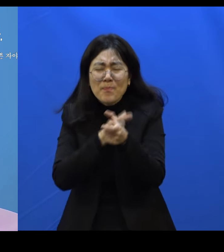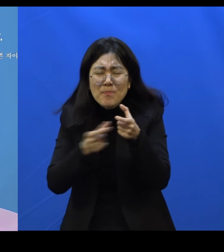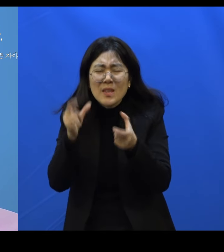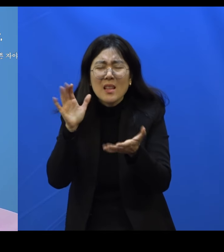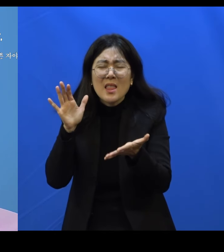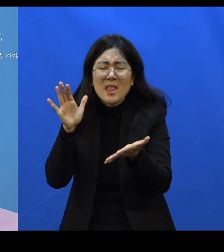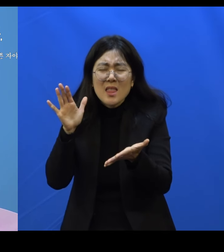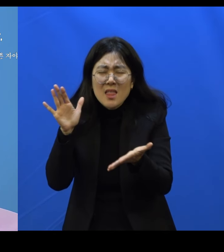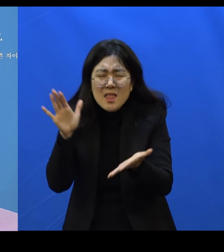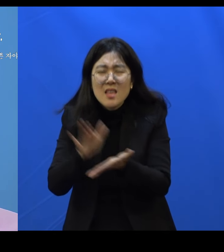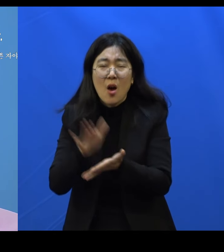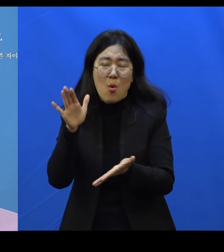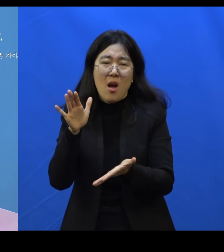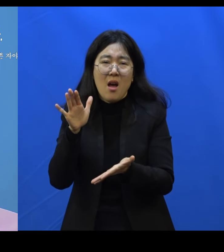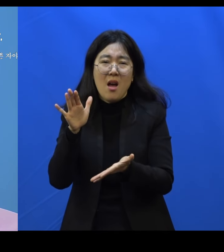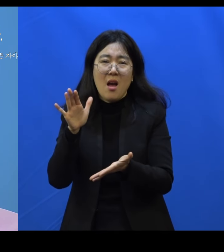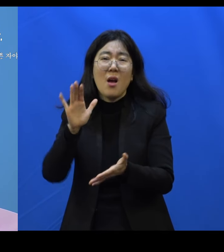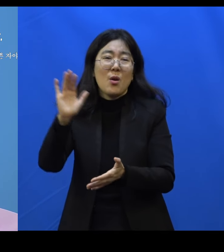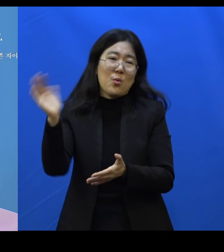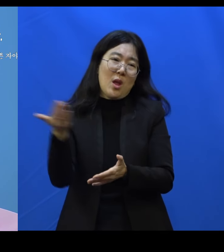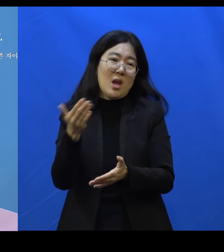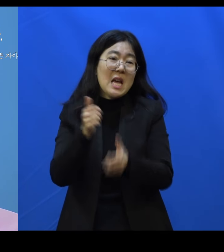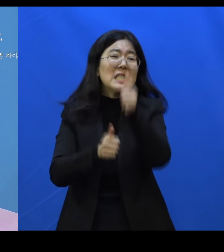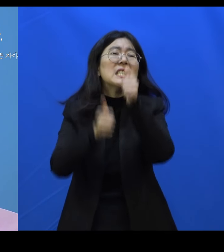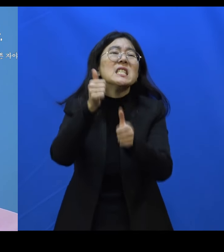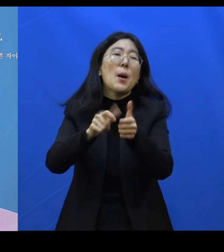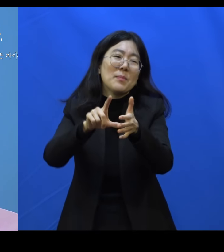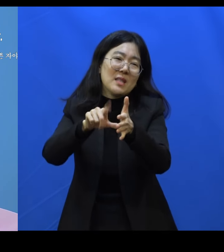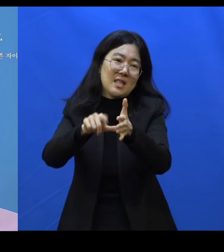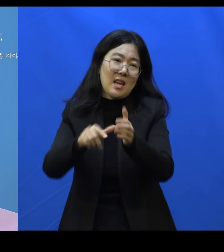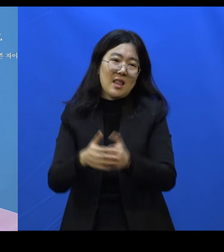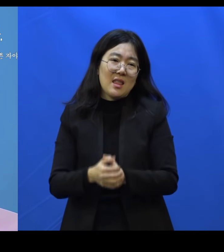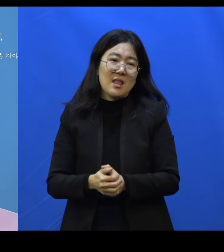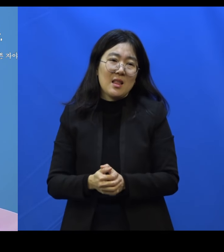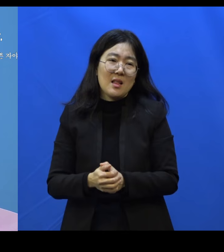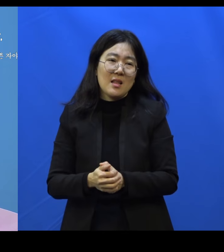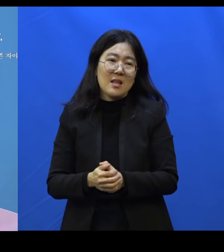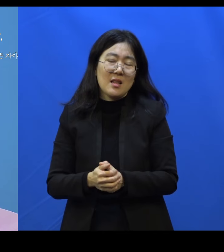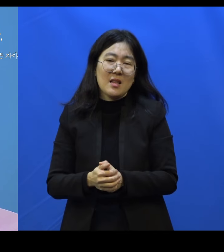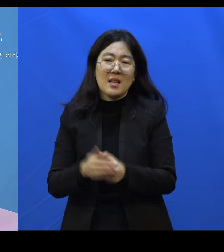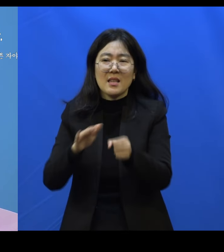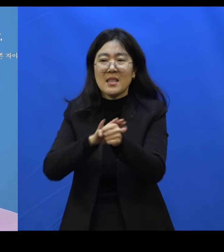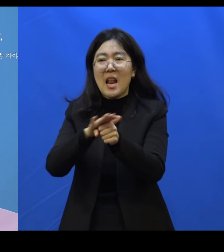시험을 통하여 검증되는 시간이에요. 그리고 사랑이 자라가는 시간.